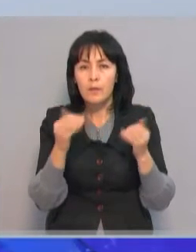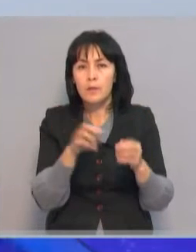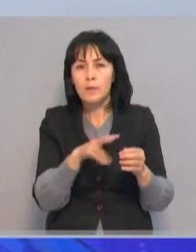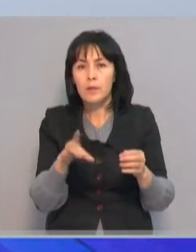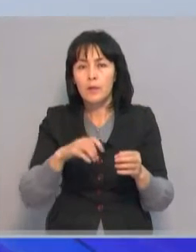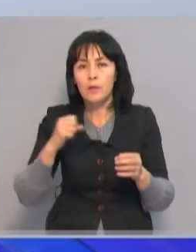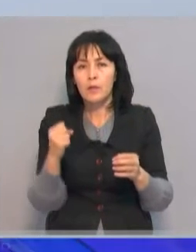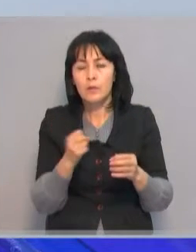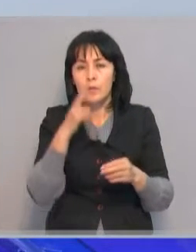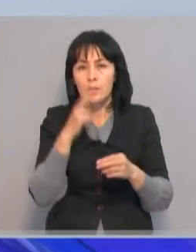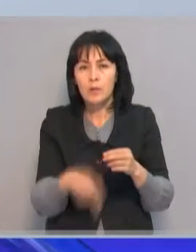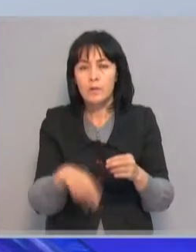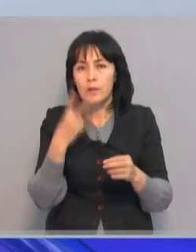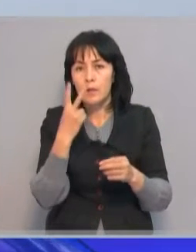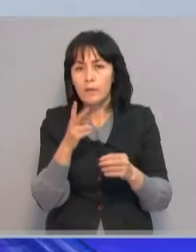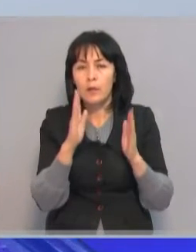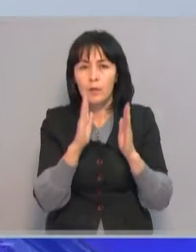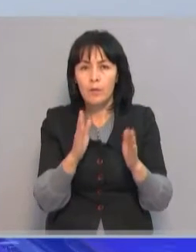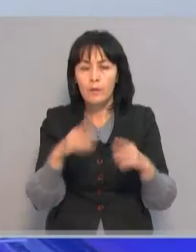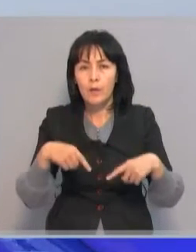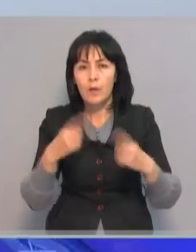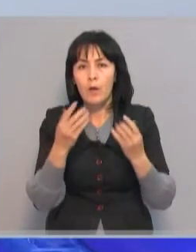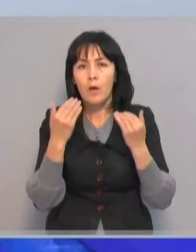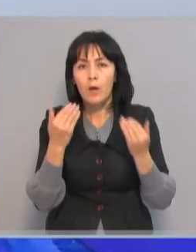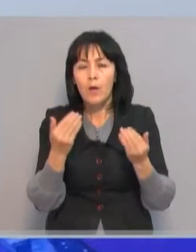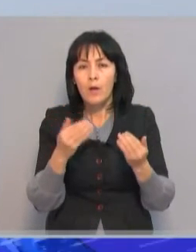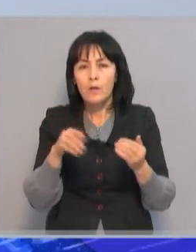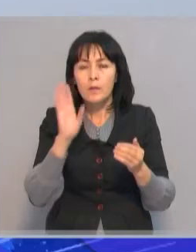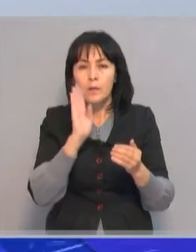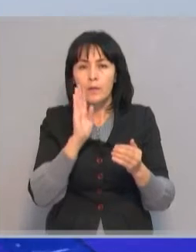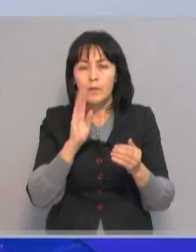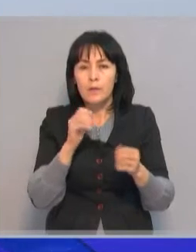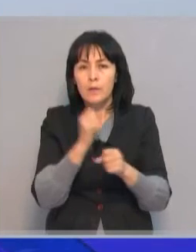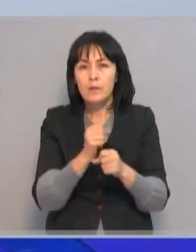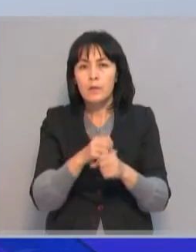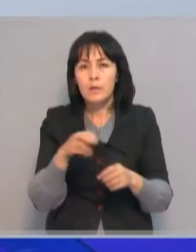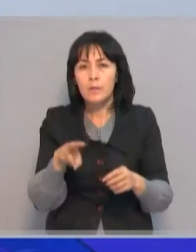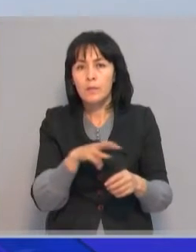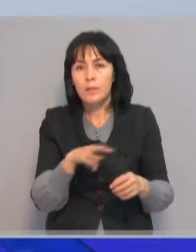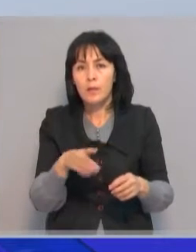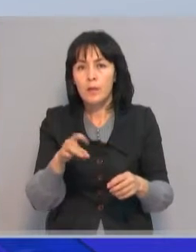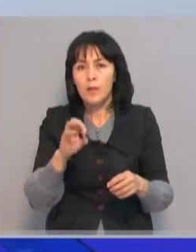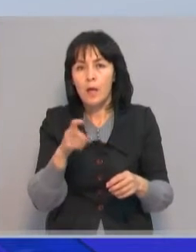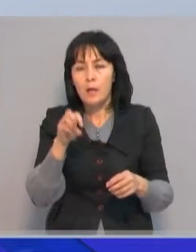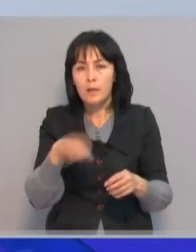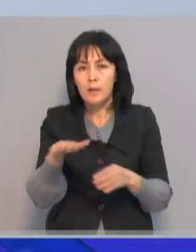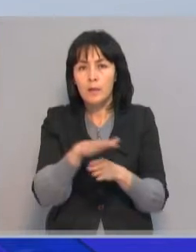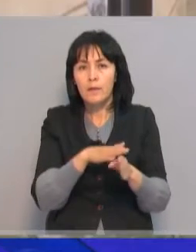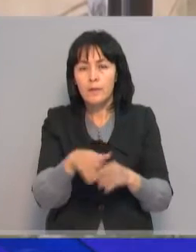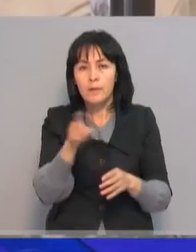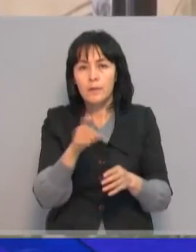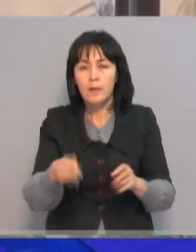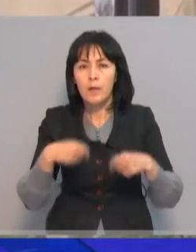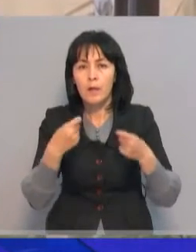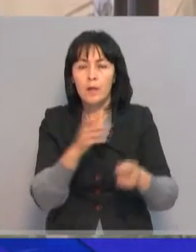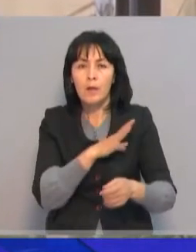микрорайоне Достык завершены работы второго этапа. Установлены приборы учета воды. В микрорайоне Азат всем абонентам была подана вода.